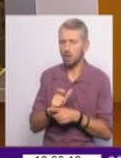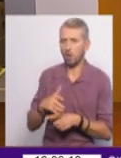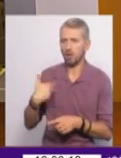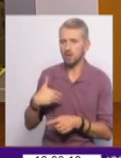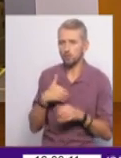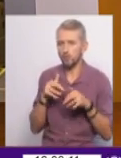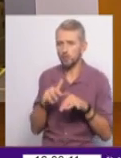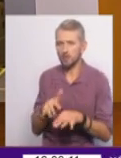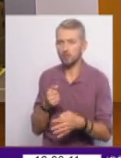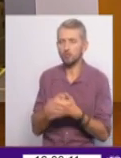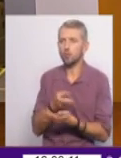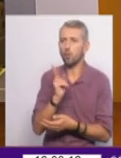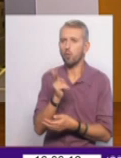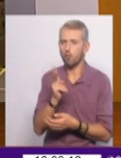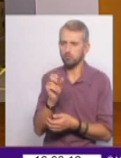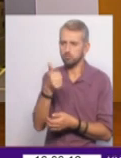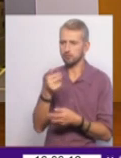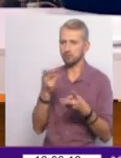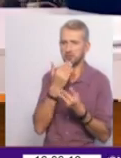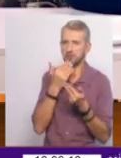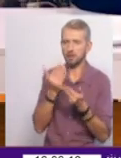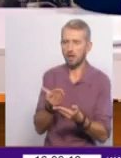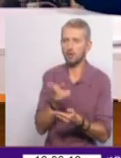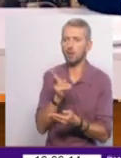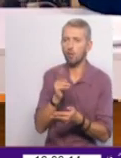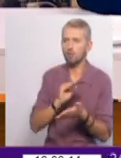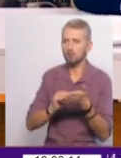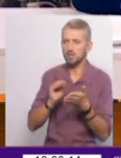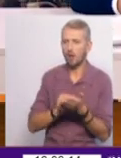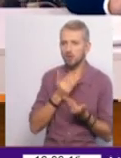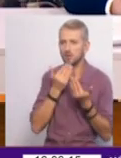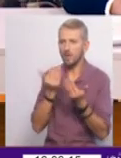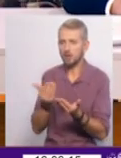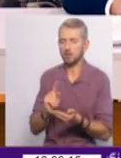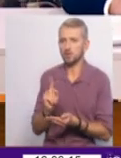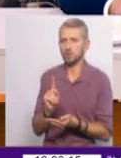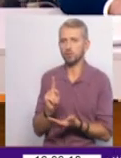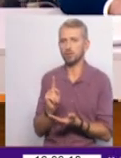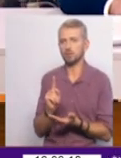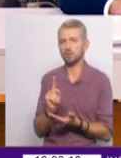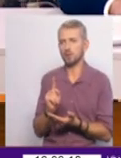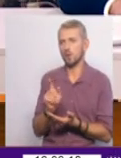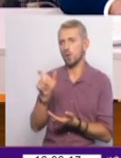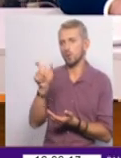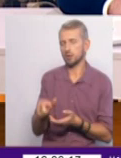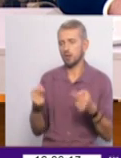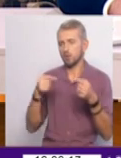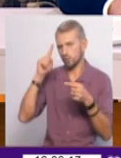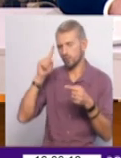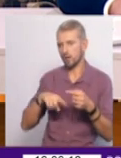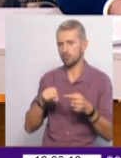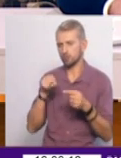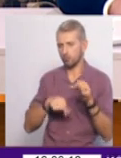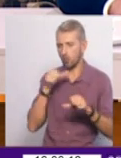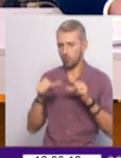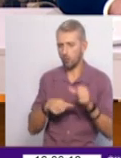ефективно діяти, до кого найперше слід звертатися і кому писати звернення, для того, щоб людина точно знала, що вже цього